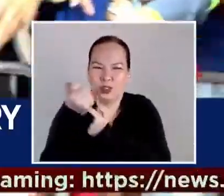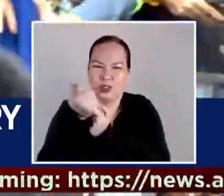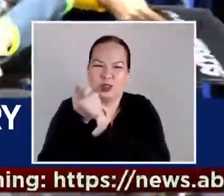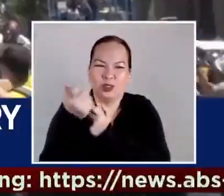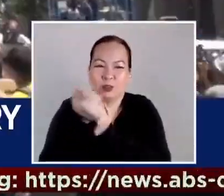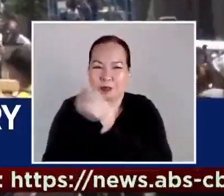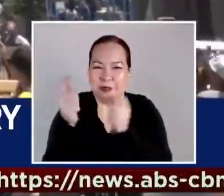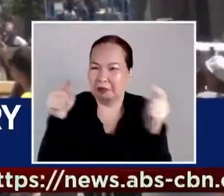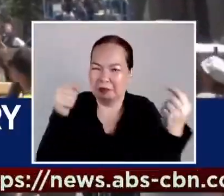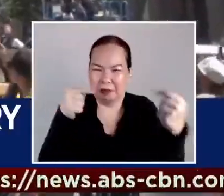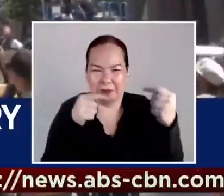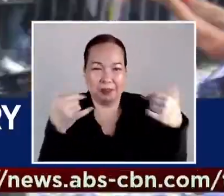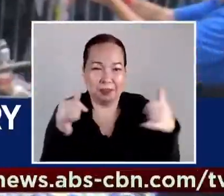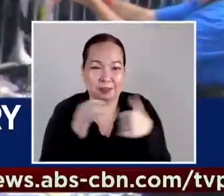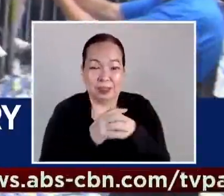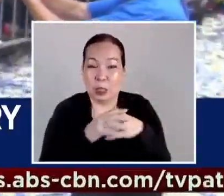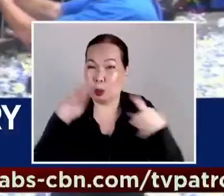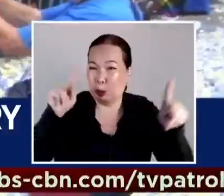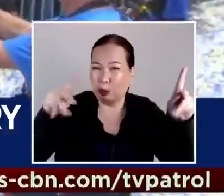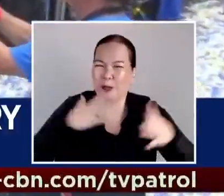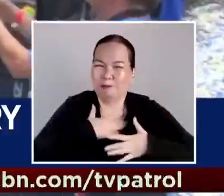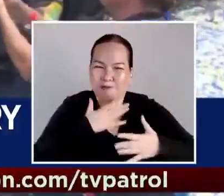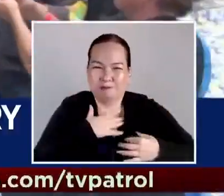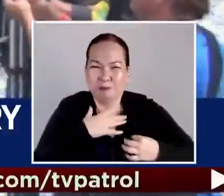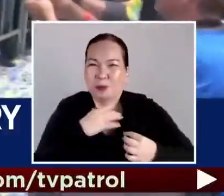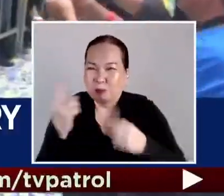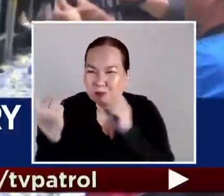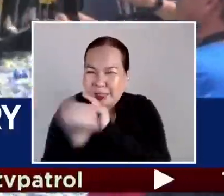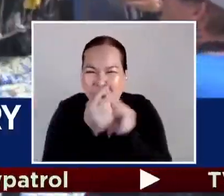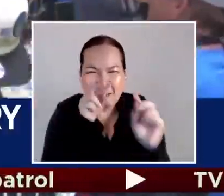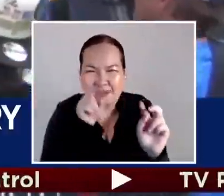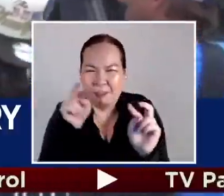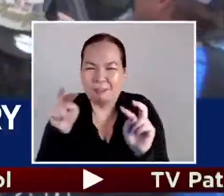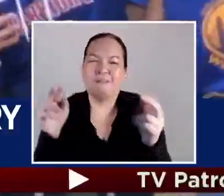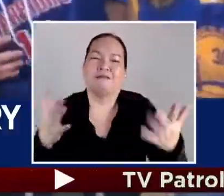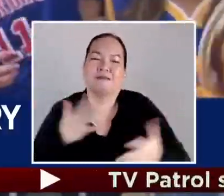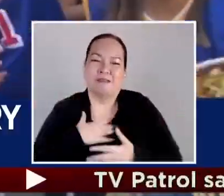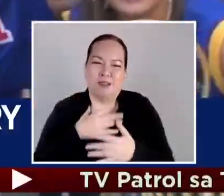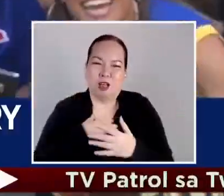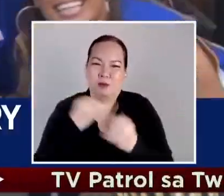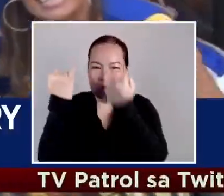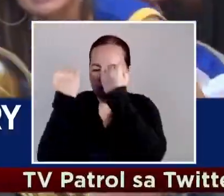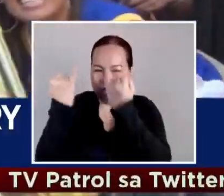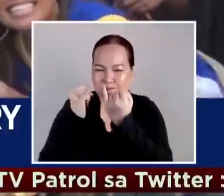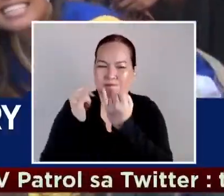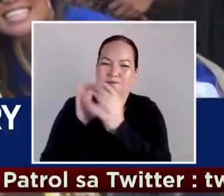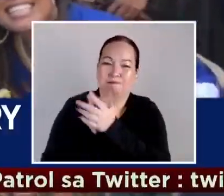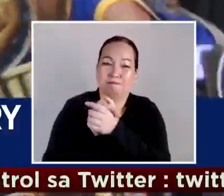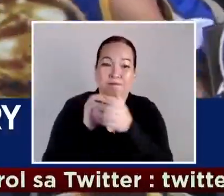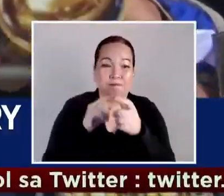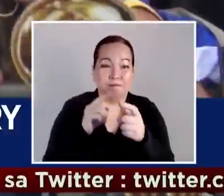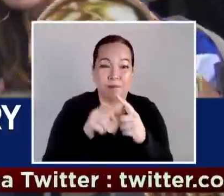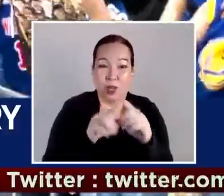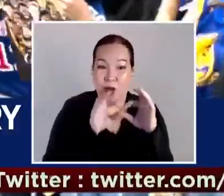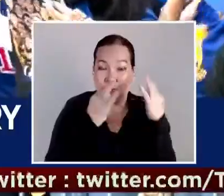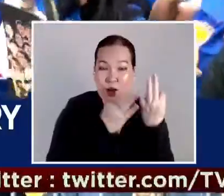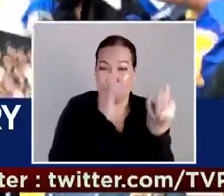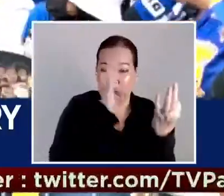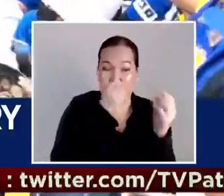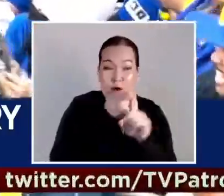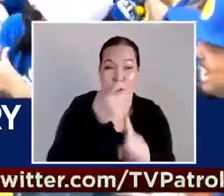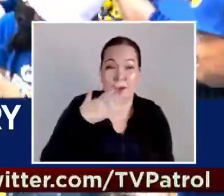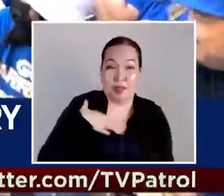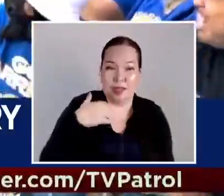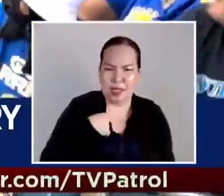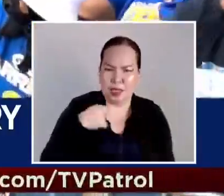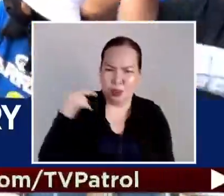guns. Laking tuwa ng mga fans na makita kahit saglit ang kanilang mga idol. Ang pamilyang Pinoy na ito, natubong Canada, nilapida